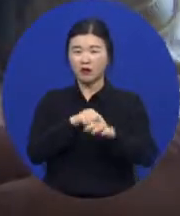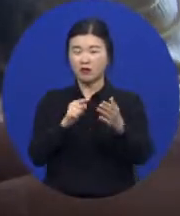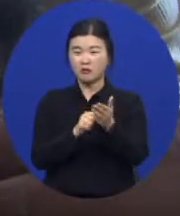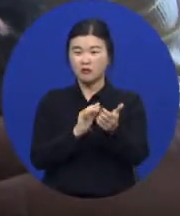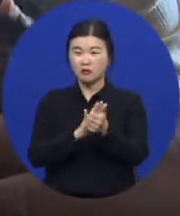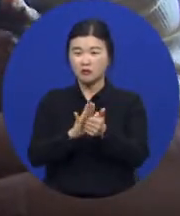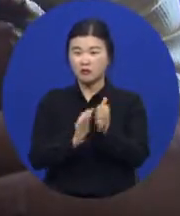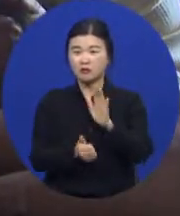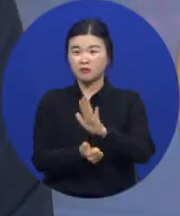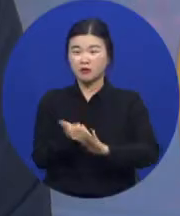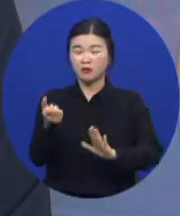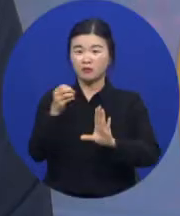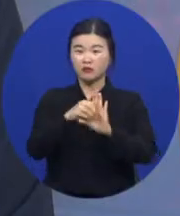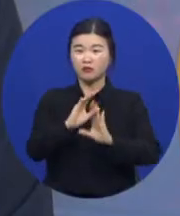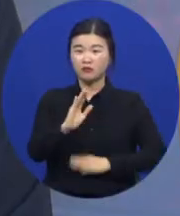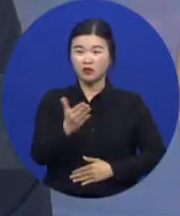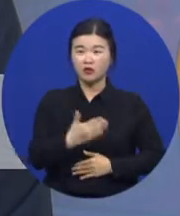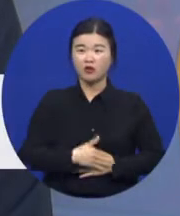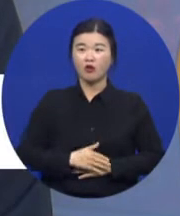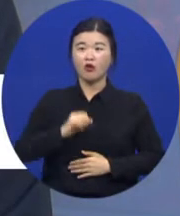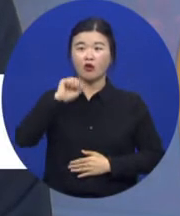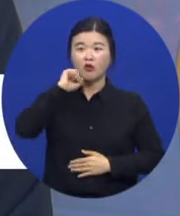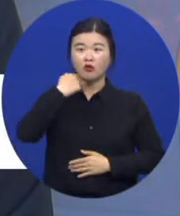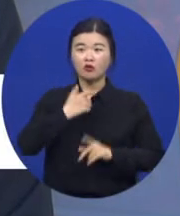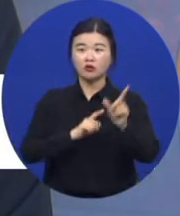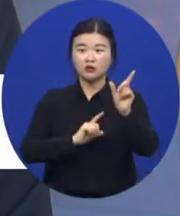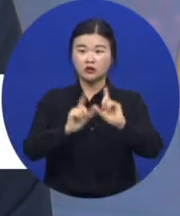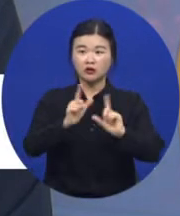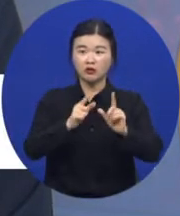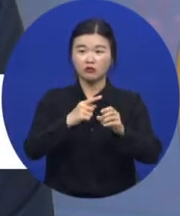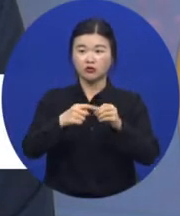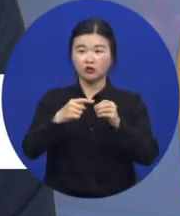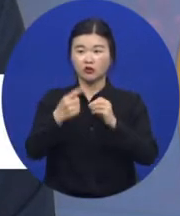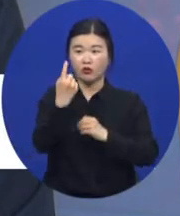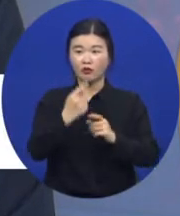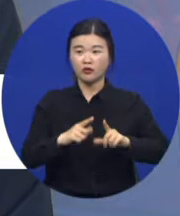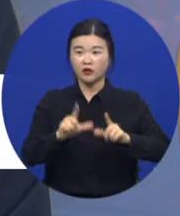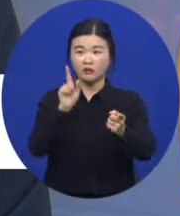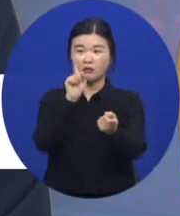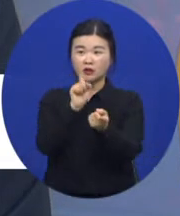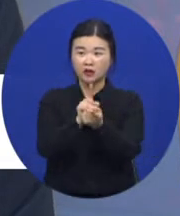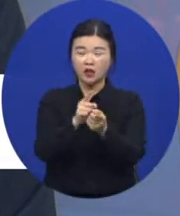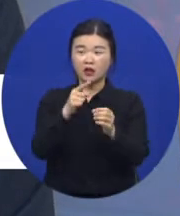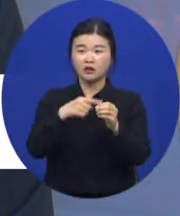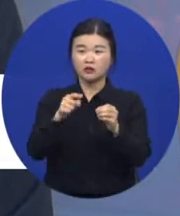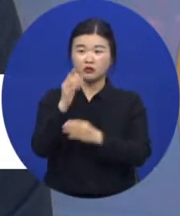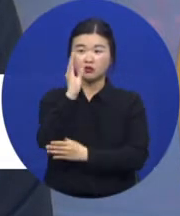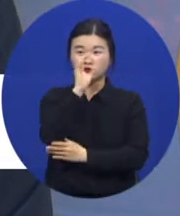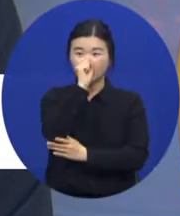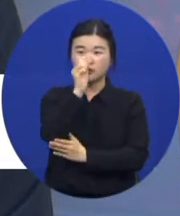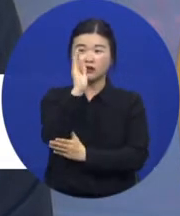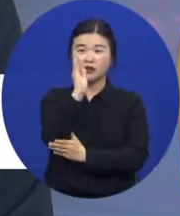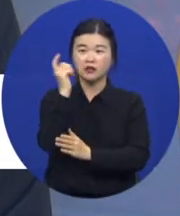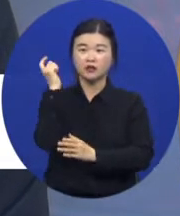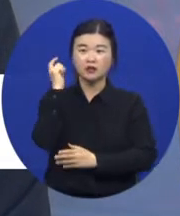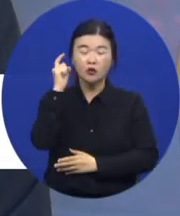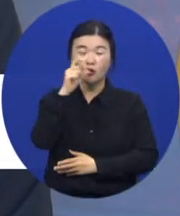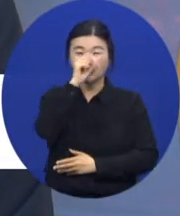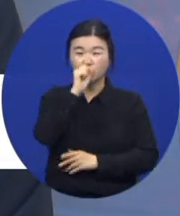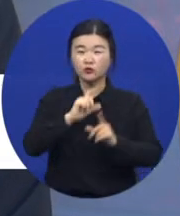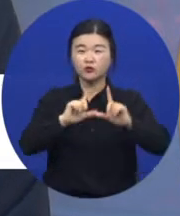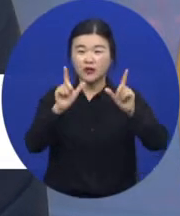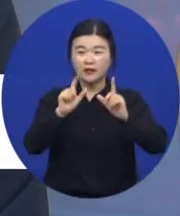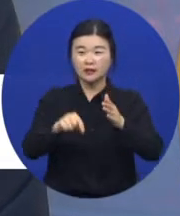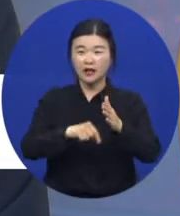희망을 담았습니다 어려운 상황에서 부처님 모신 어를 맞이해서 스트림의 좋은 말씀도 들 거 뭐 좋은